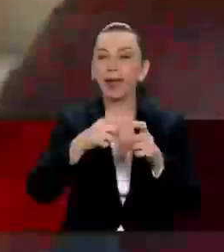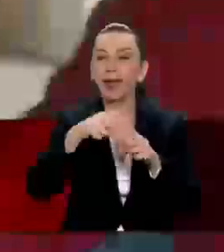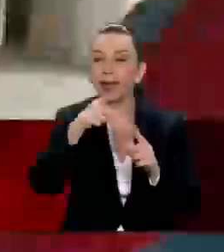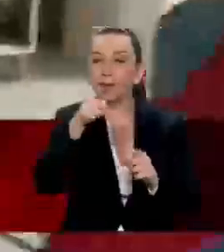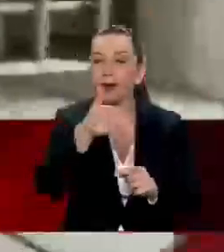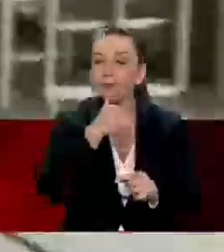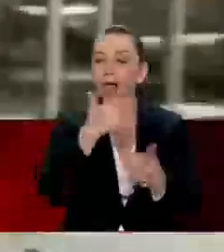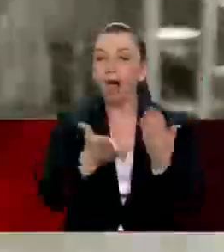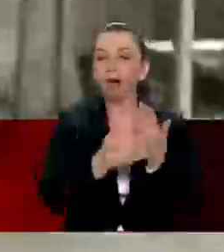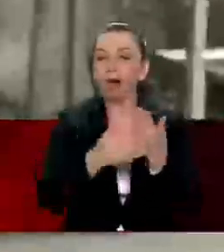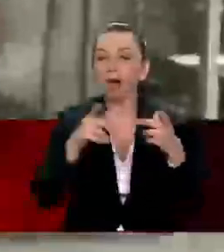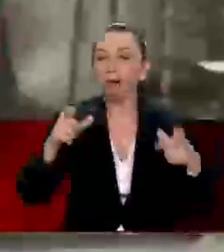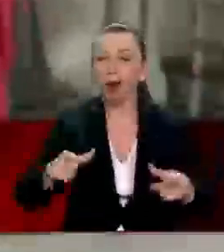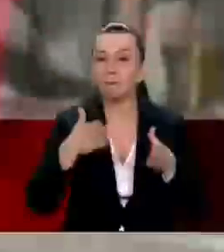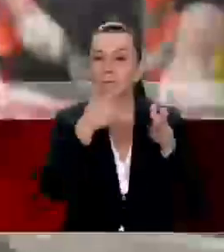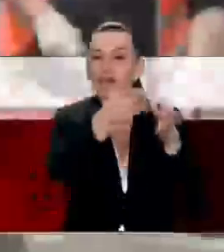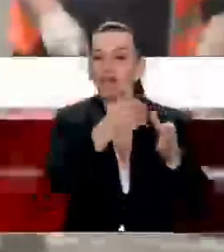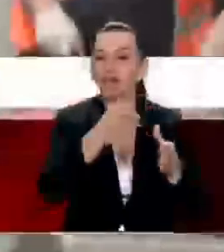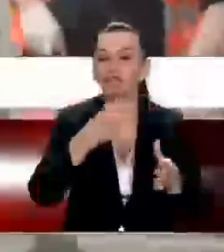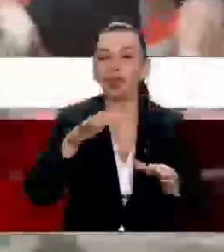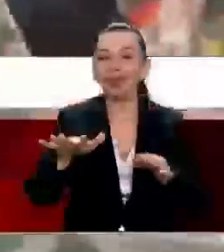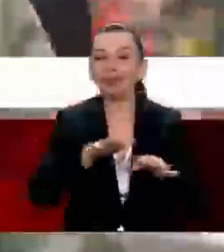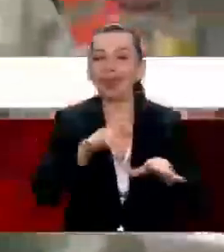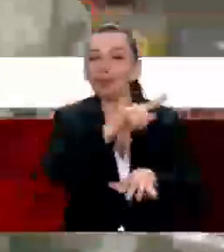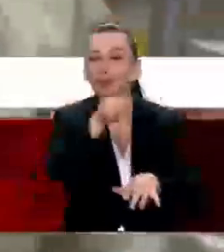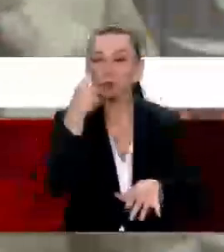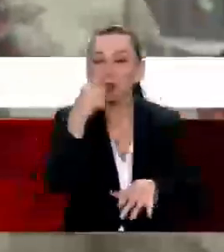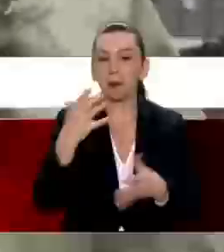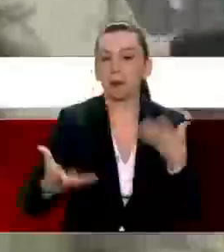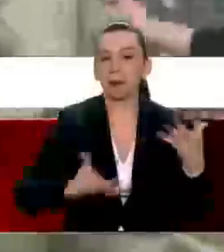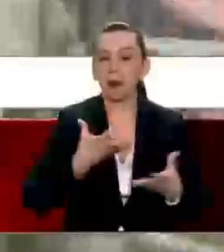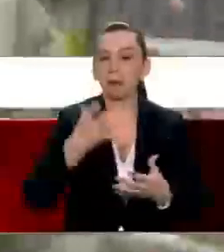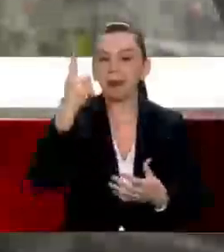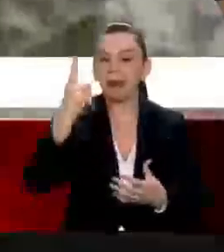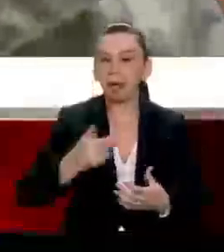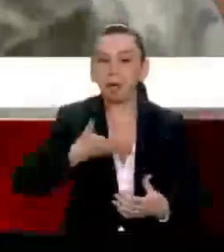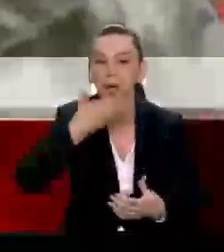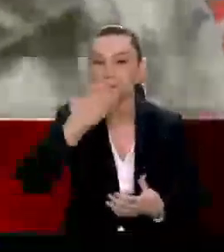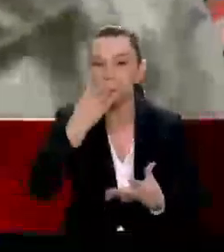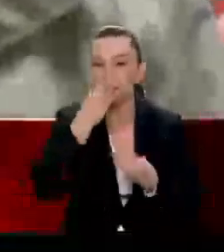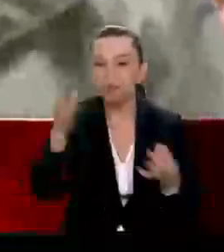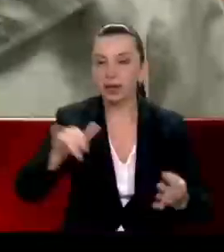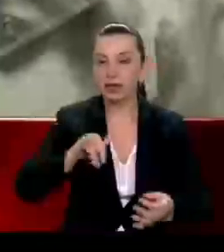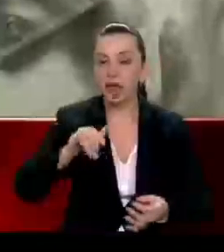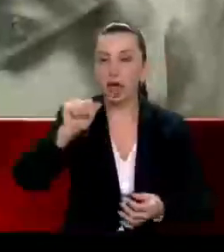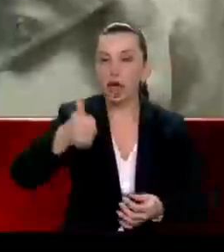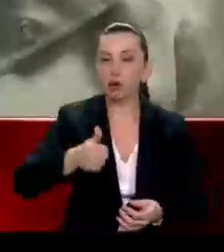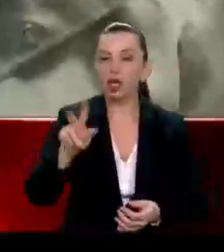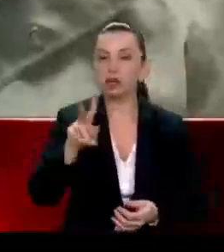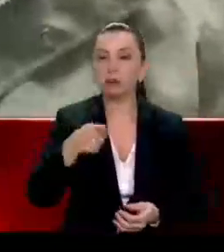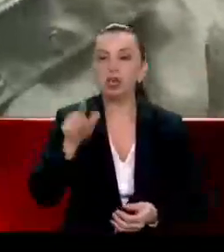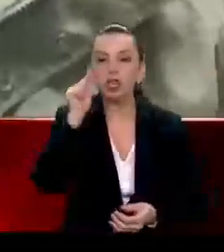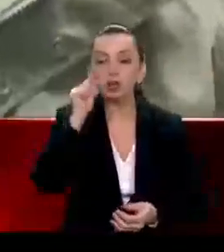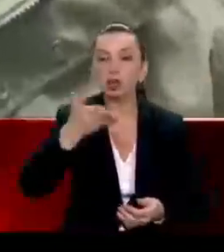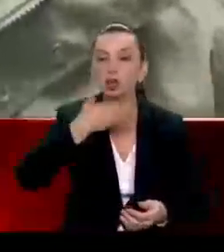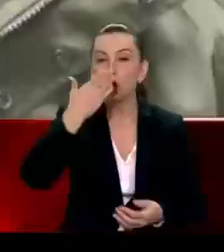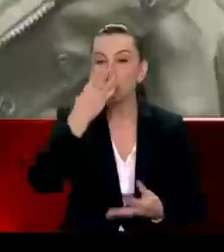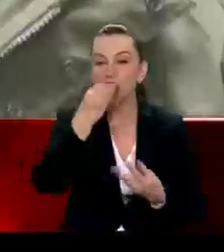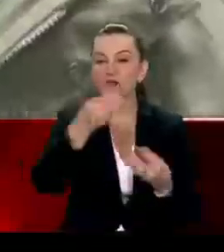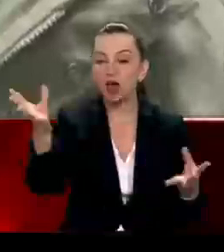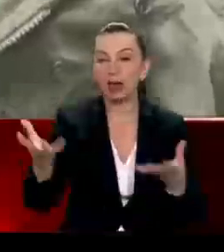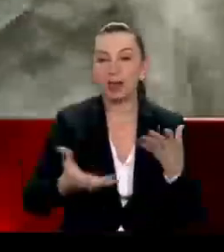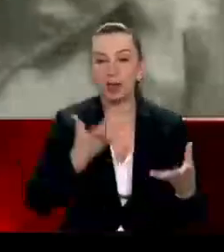Kahramanmaraş'taki depremzedelere pişiriyor yemeklerini. İlk anda geldiğimizde direkt çorbayla başlayabildik. Yaklaşık her gün 20 bin kişiye çorba, 20 bin